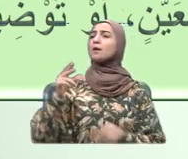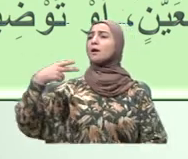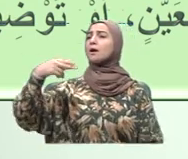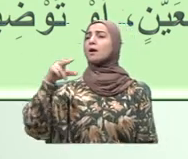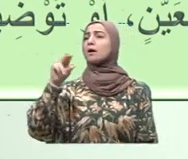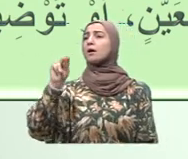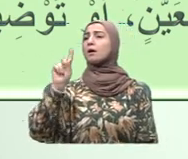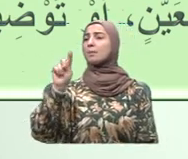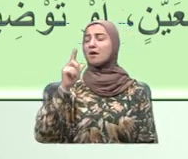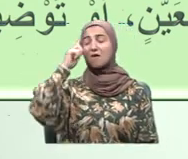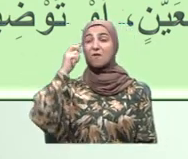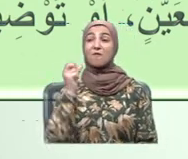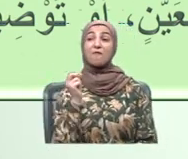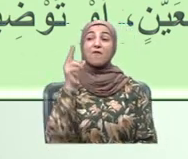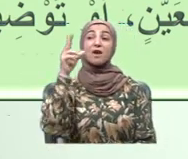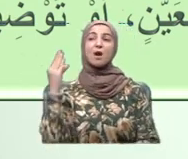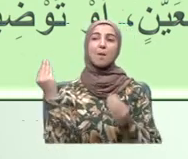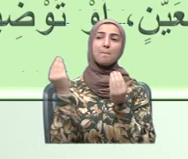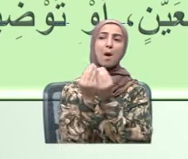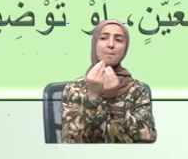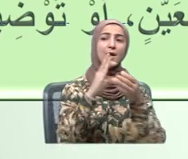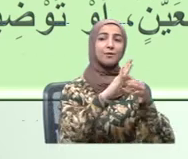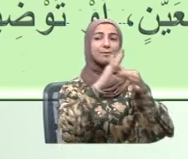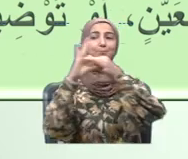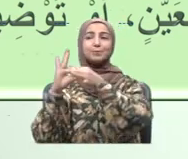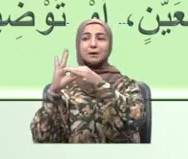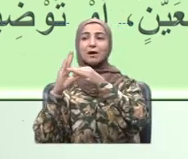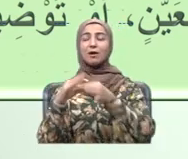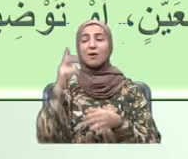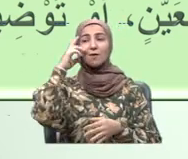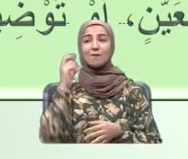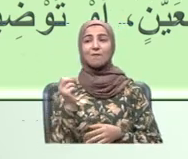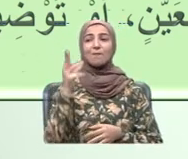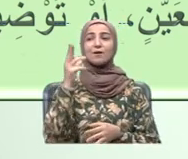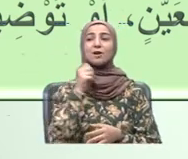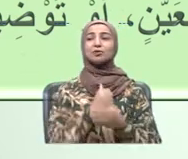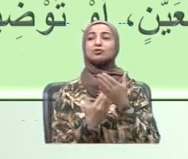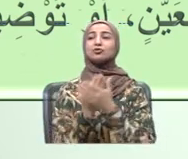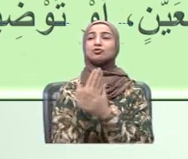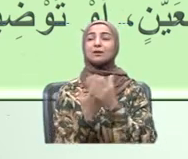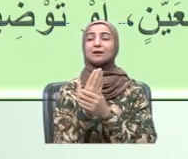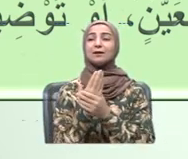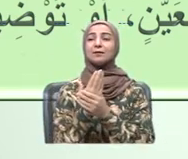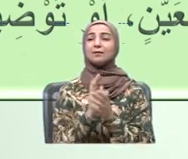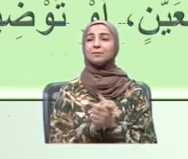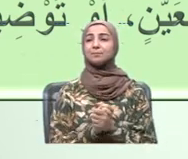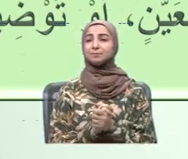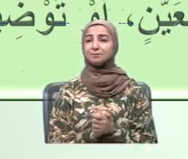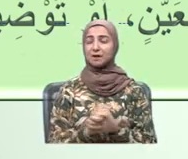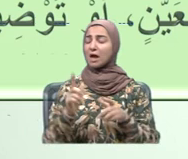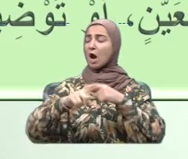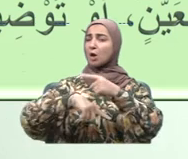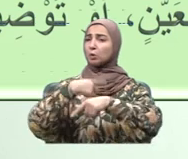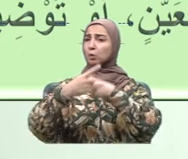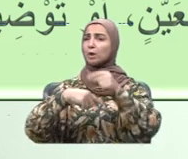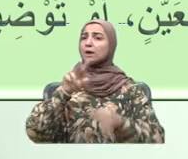بفكرة تتصل بفكرة سابقة. والتعقيب الصحفي في المقالات الصحفية